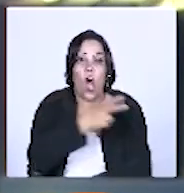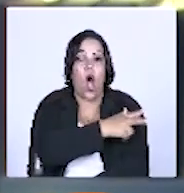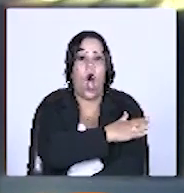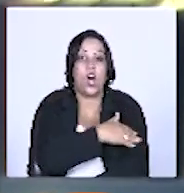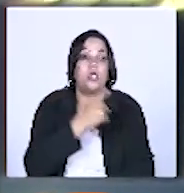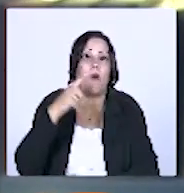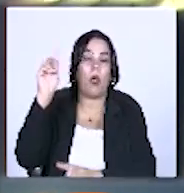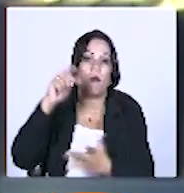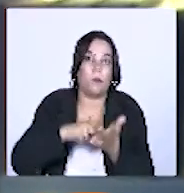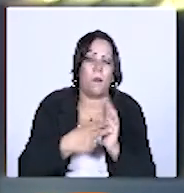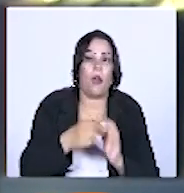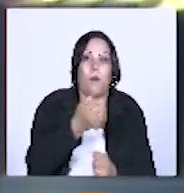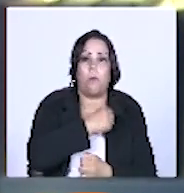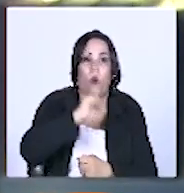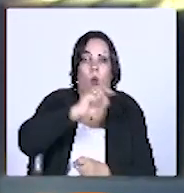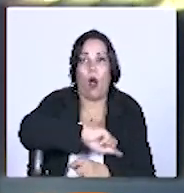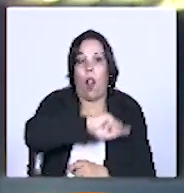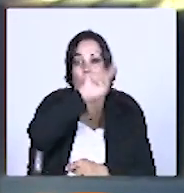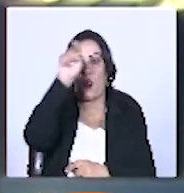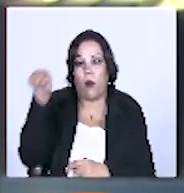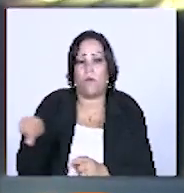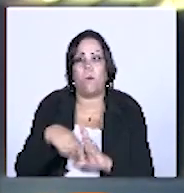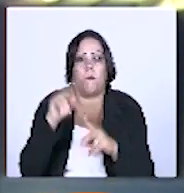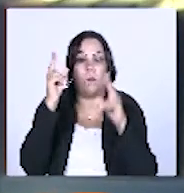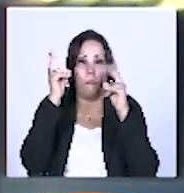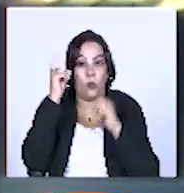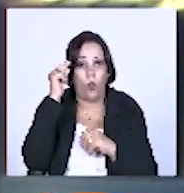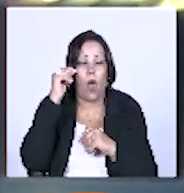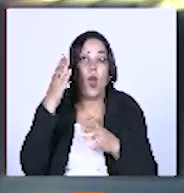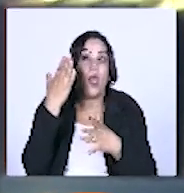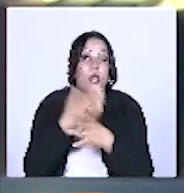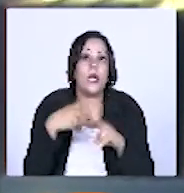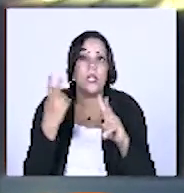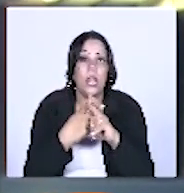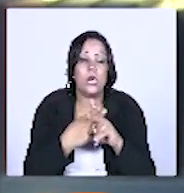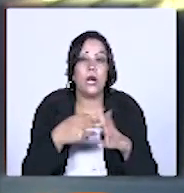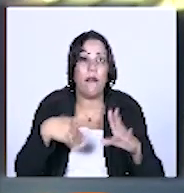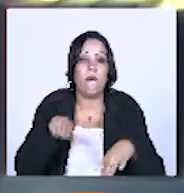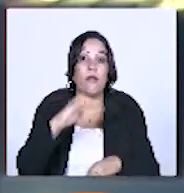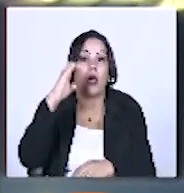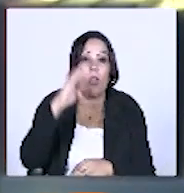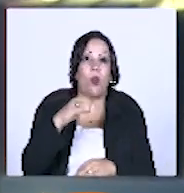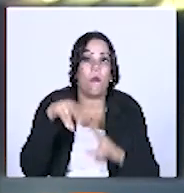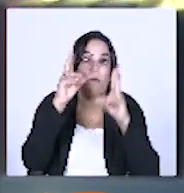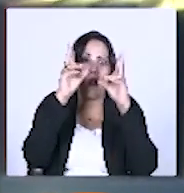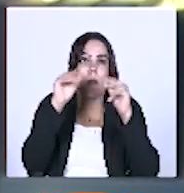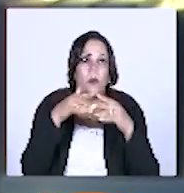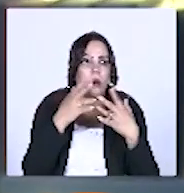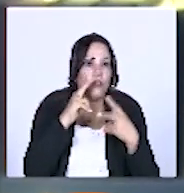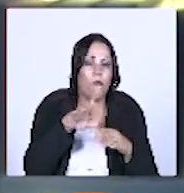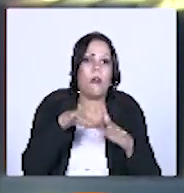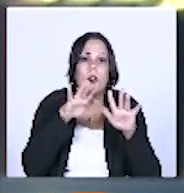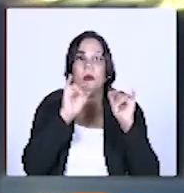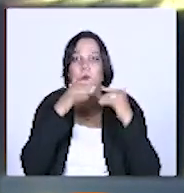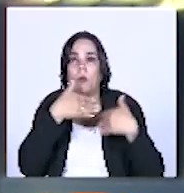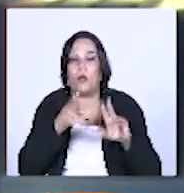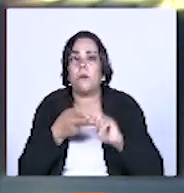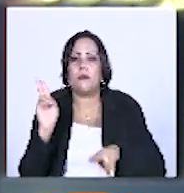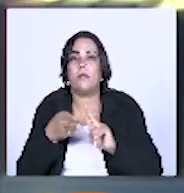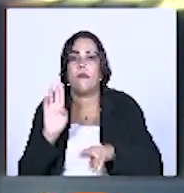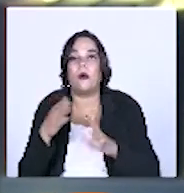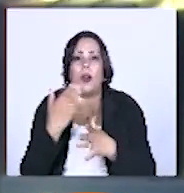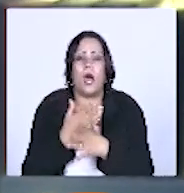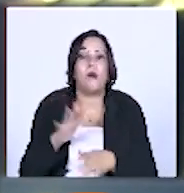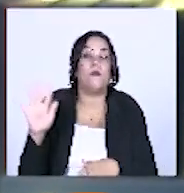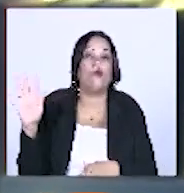الصواريخ على اسرائيل سكان الجنوب في لبنان بيغا دروا و بيهجر سكان الشمال